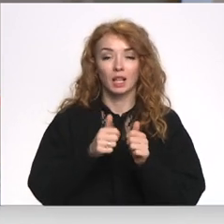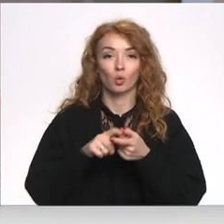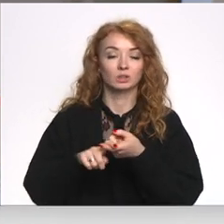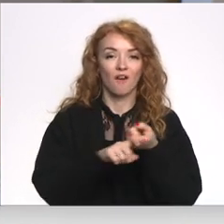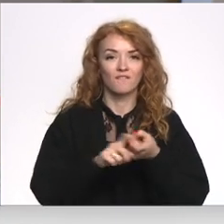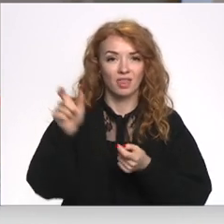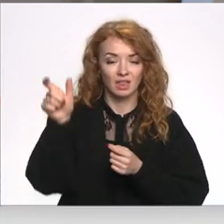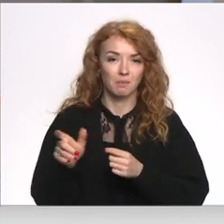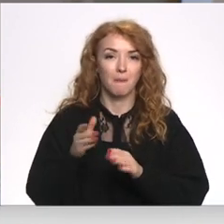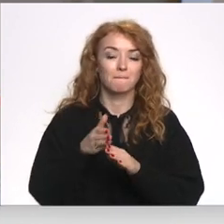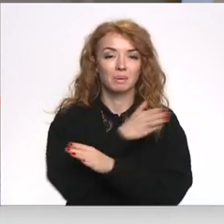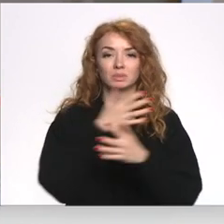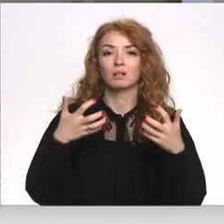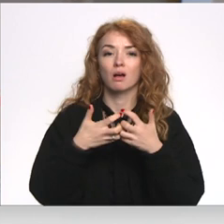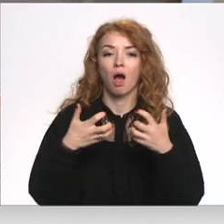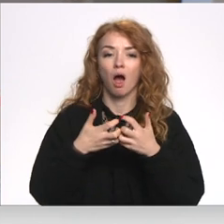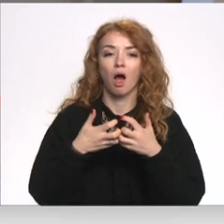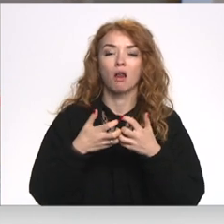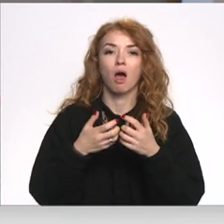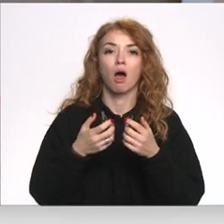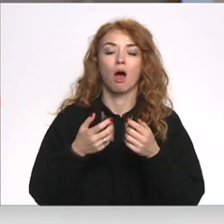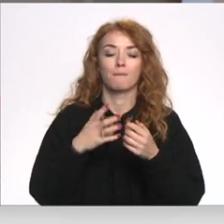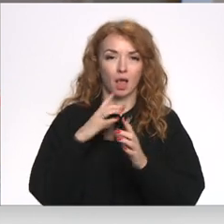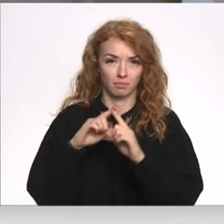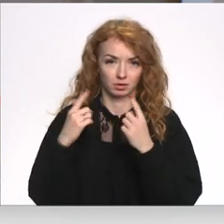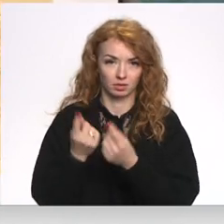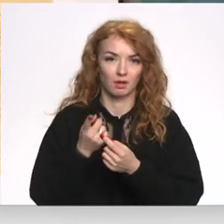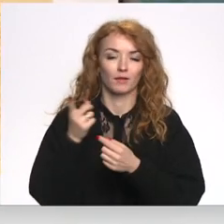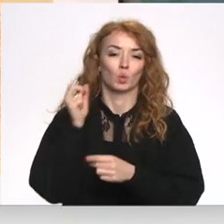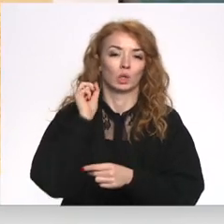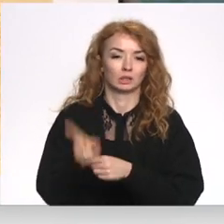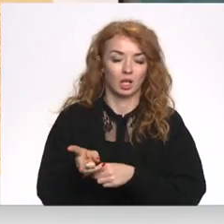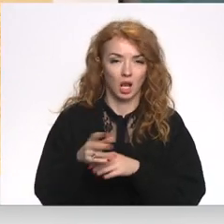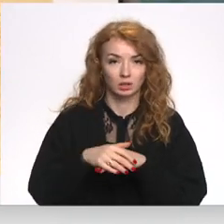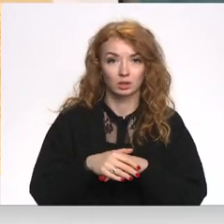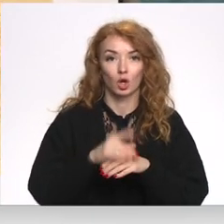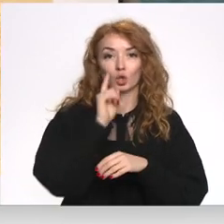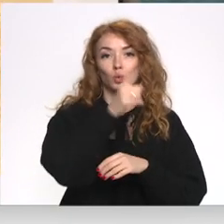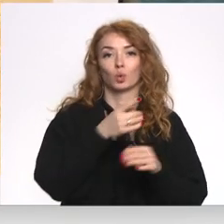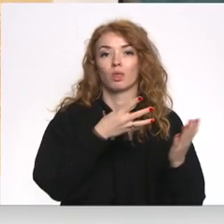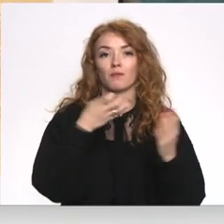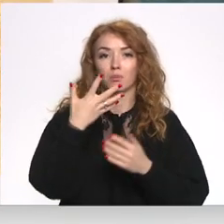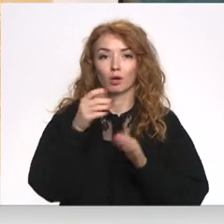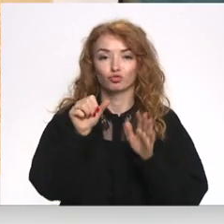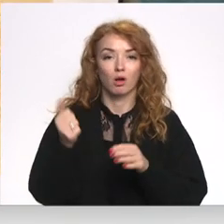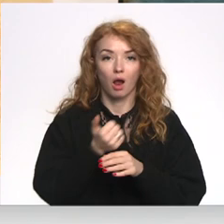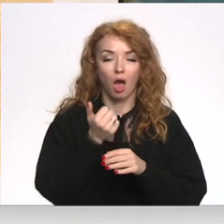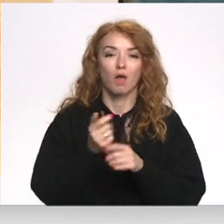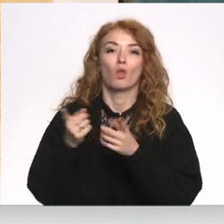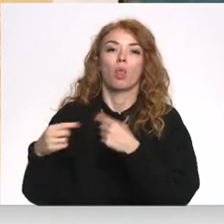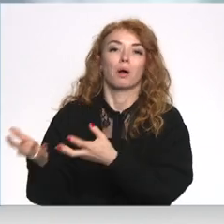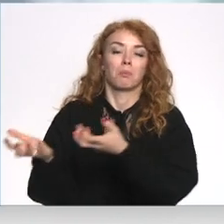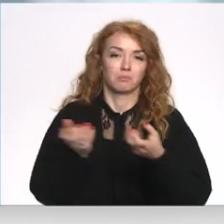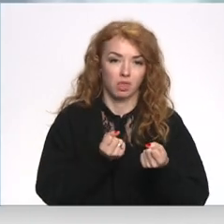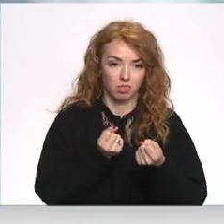bija pirms kara sakarā apcietinājumu viņu izslēdz. 56. Viņa atkal ņem